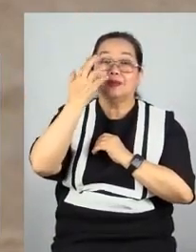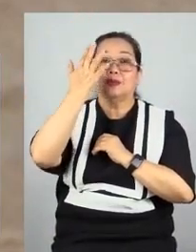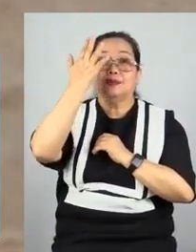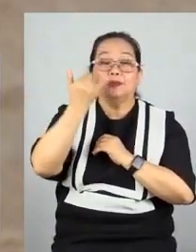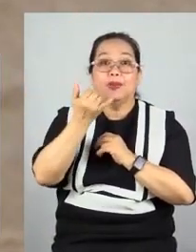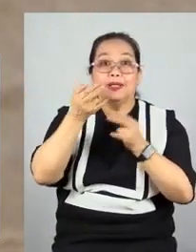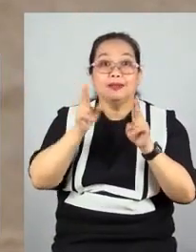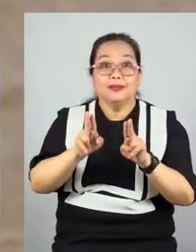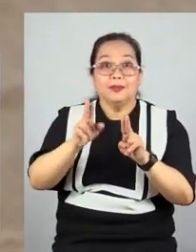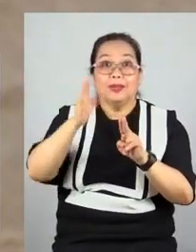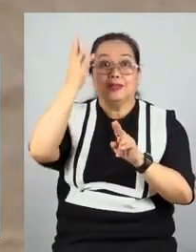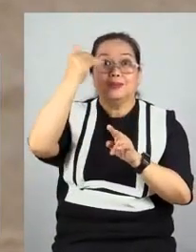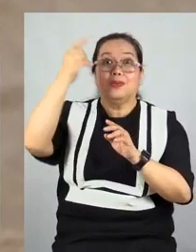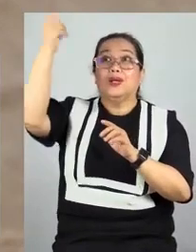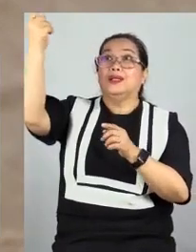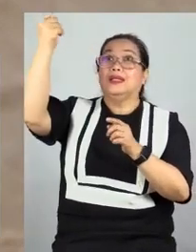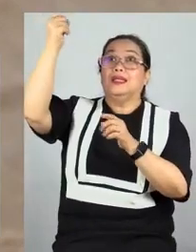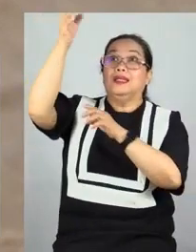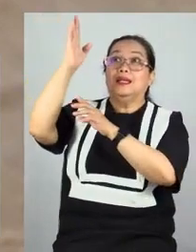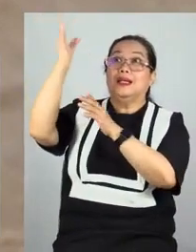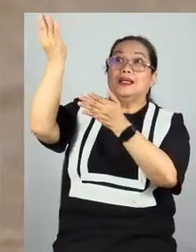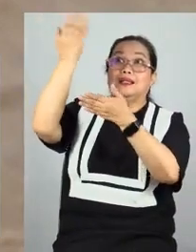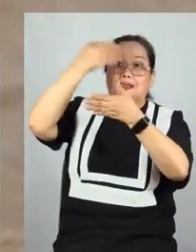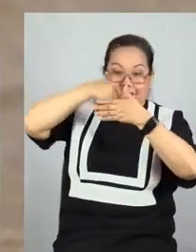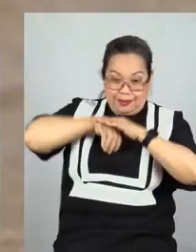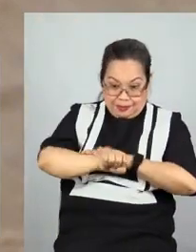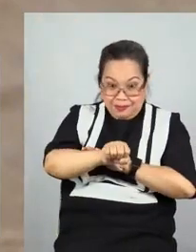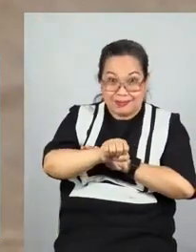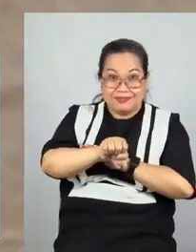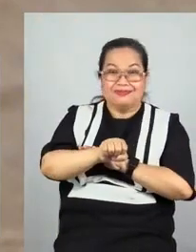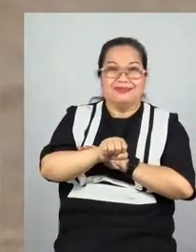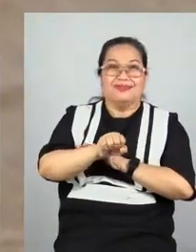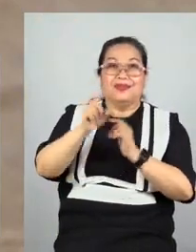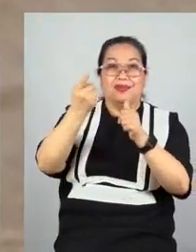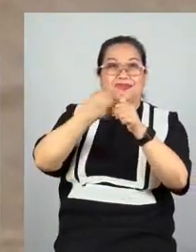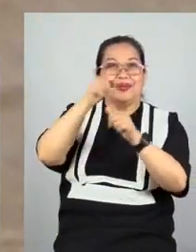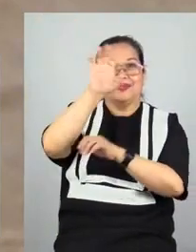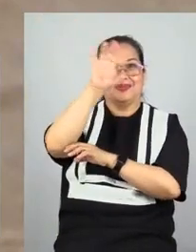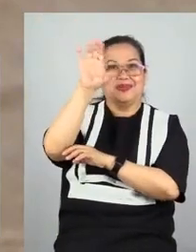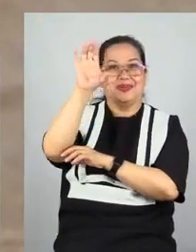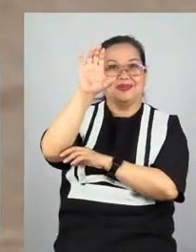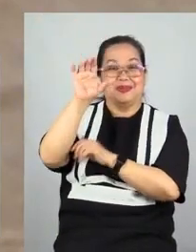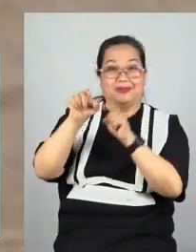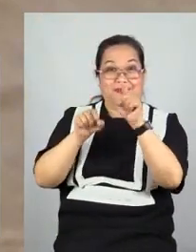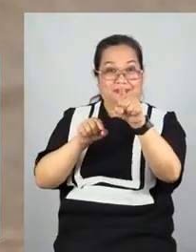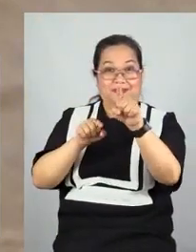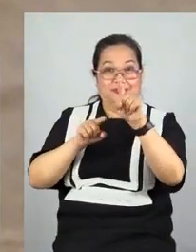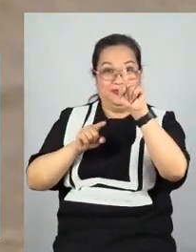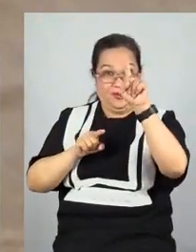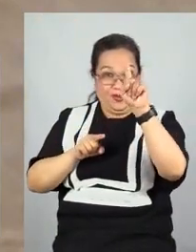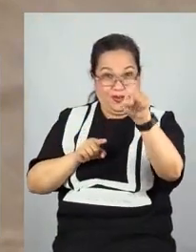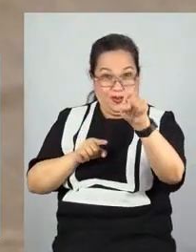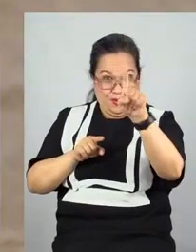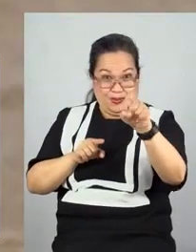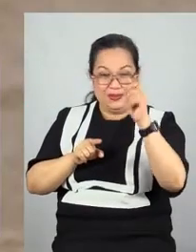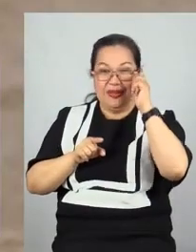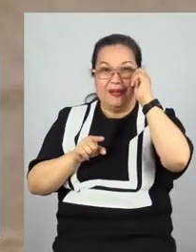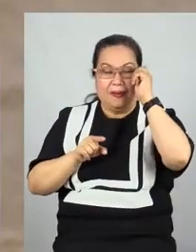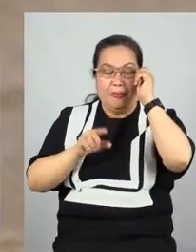ang nangyari nung unang Kapaskuhan. Kung maghahanap kayo ng isang